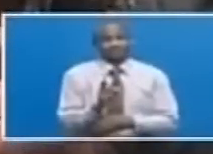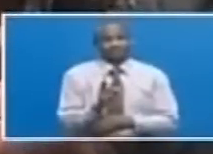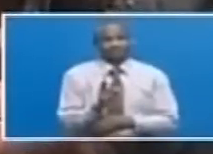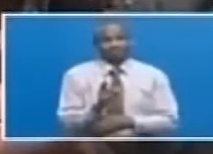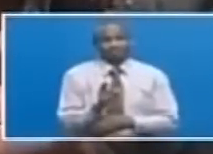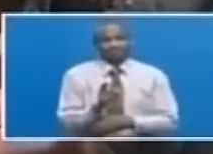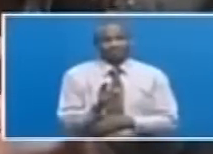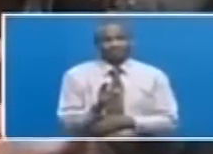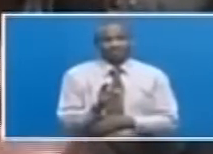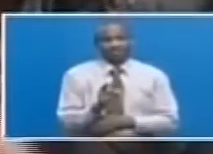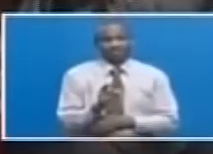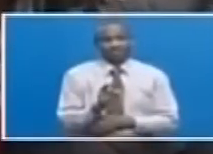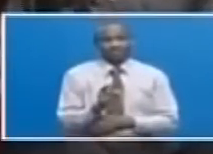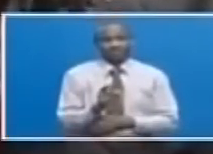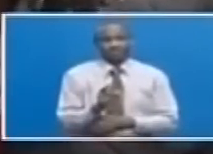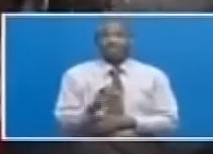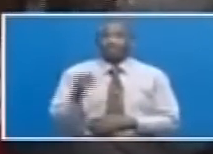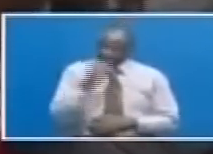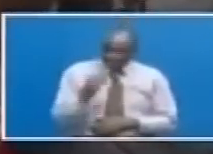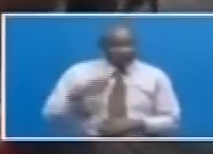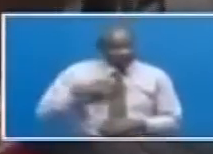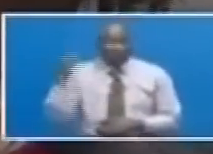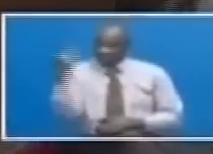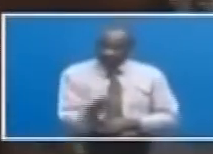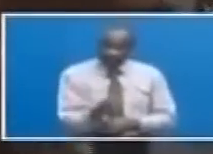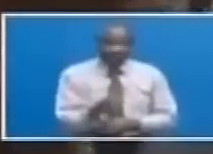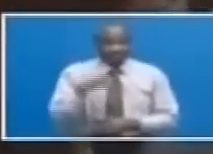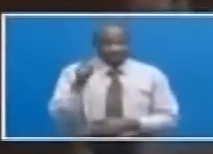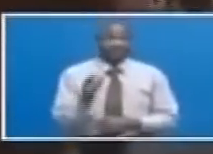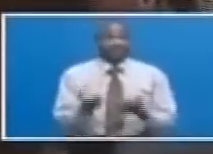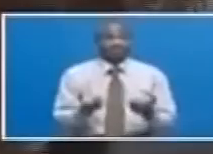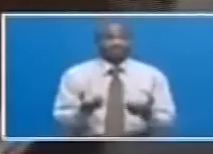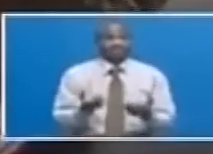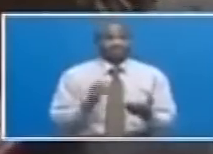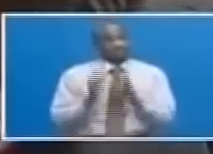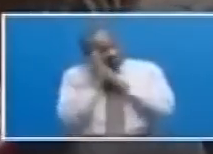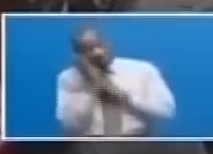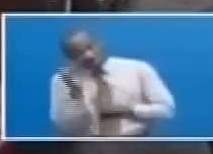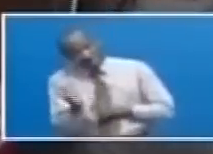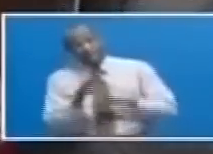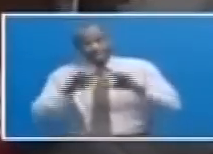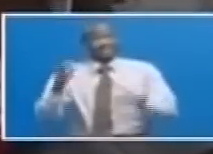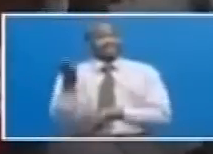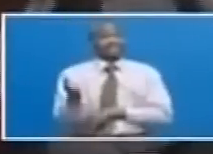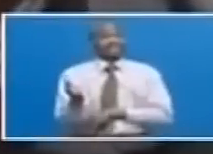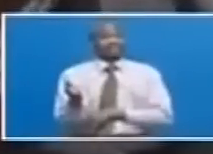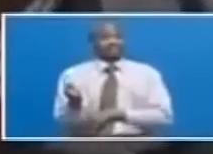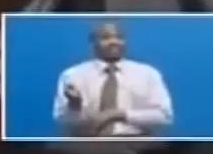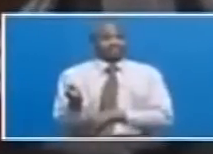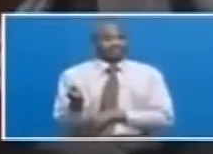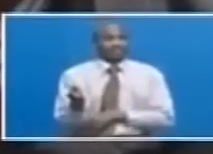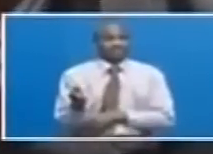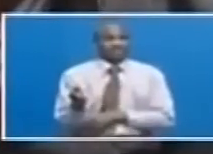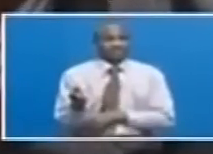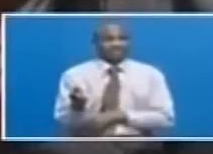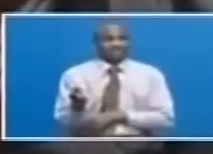misheni hii, wasee walikuwa wanakuja nikilala hapa kitandani hiki wanapanya